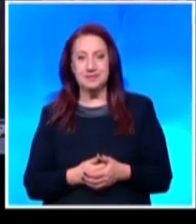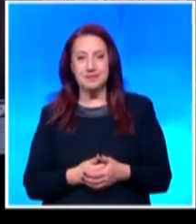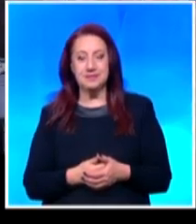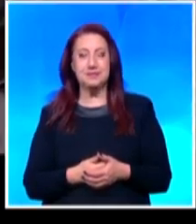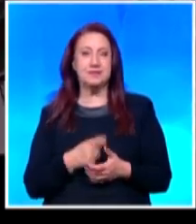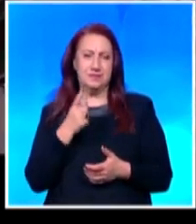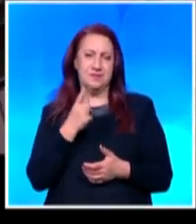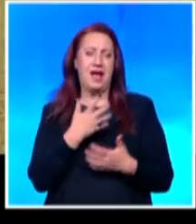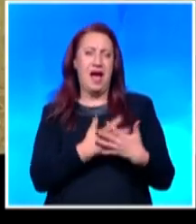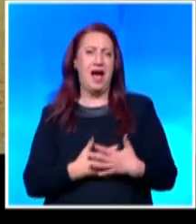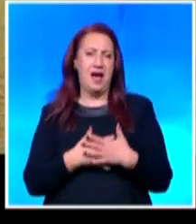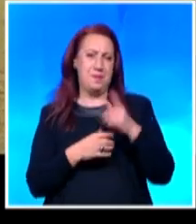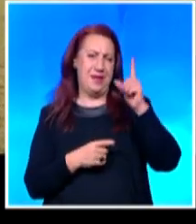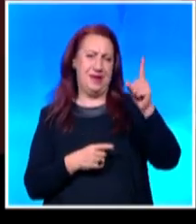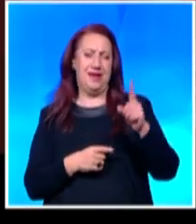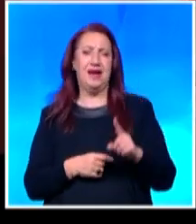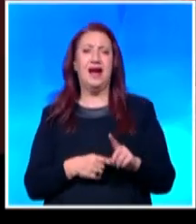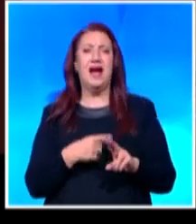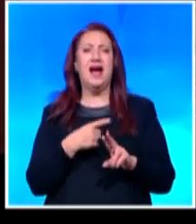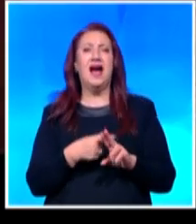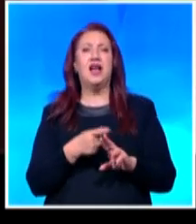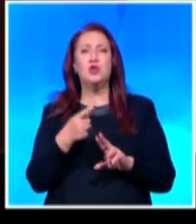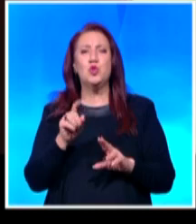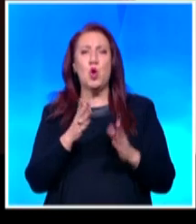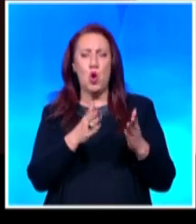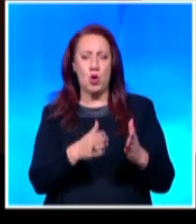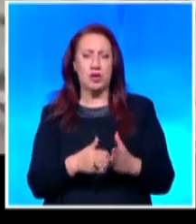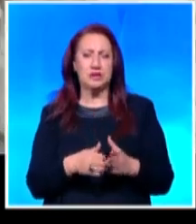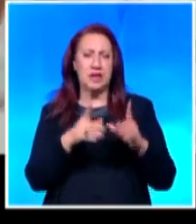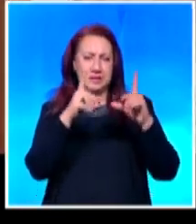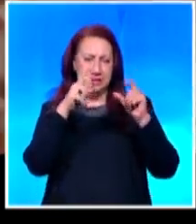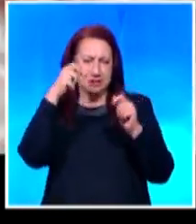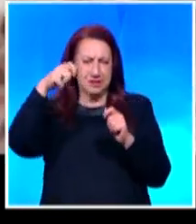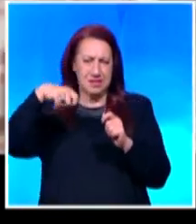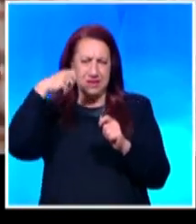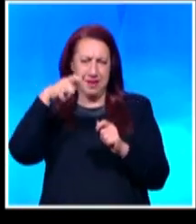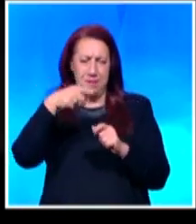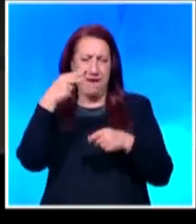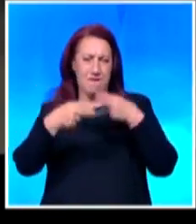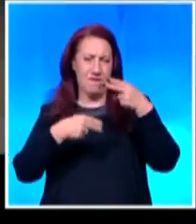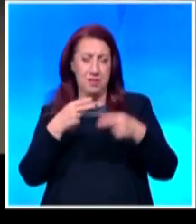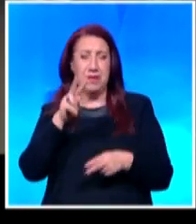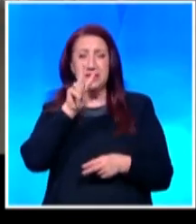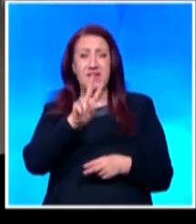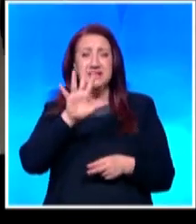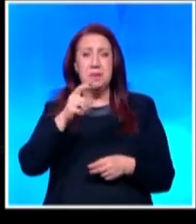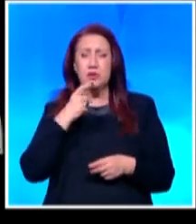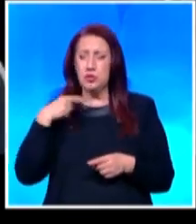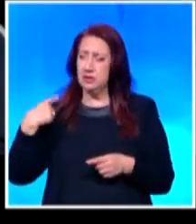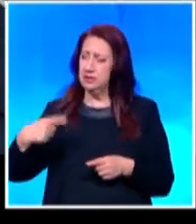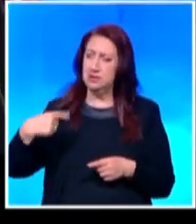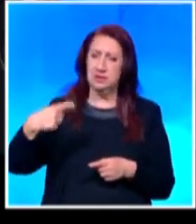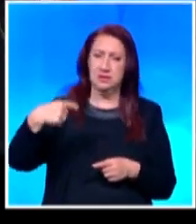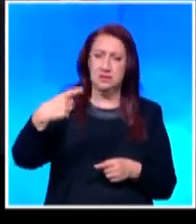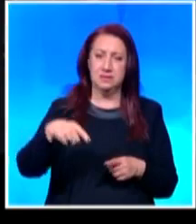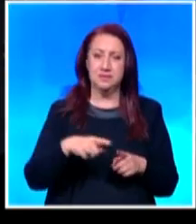Нью-Йорк. Градът, който е снимач на площадка вече 25 години на «Секса и града» и продължението «Просто е и така»,